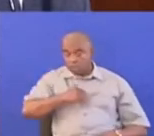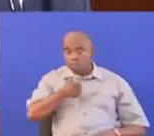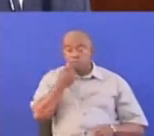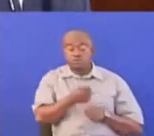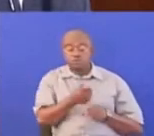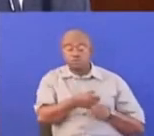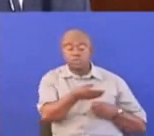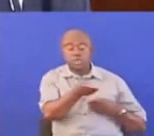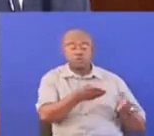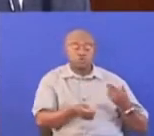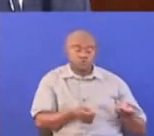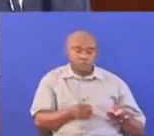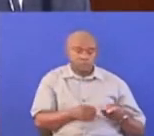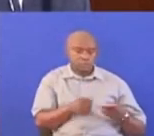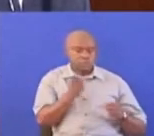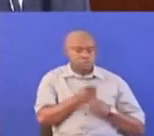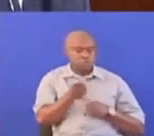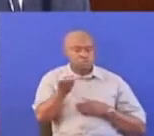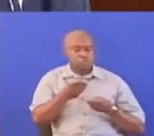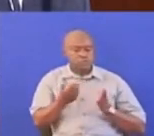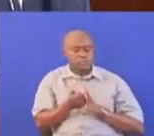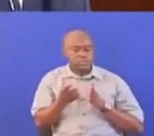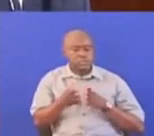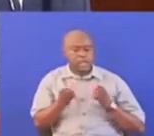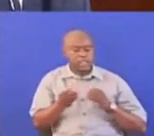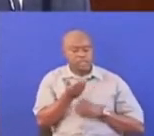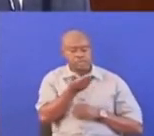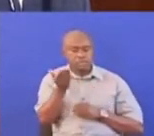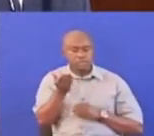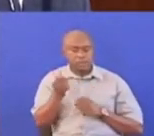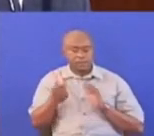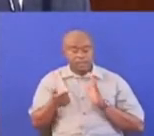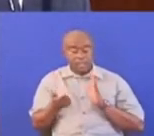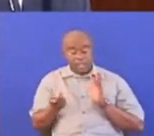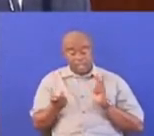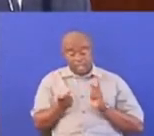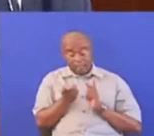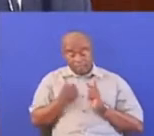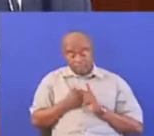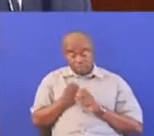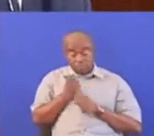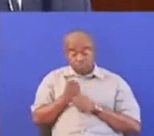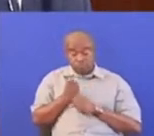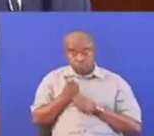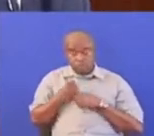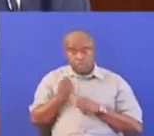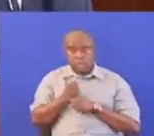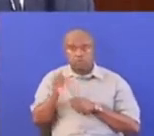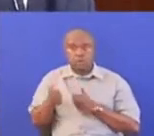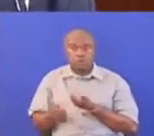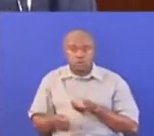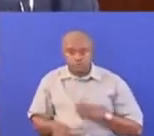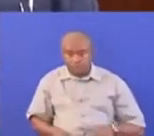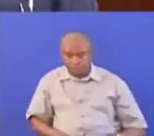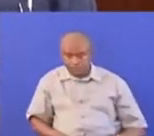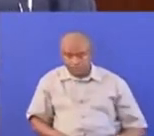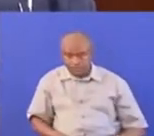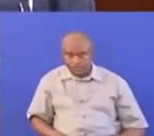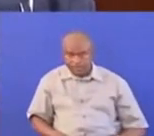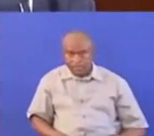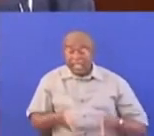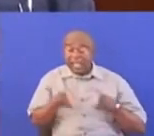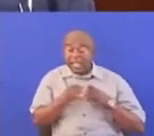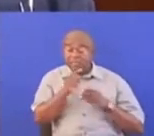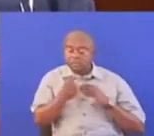kiuchumi. Shughuli za kiuchumi zinaweza kuleta athari nyingine kama sisi hatujachukua hatua ya kuwaelimisha watu wetu kwamba athari